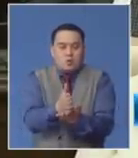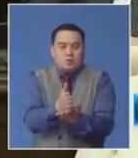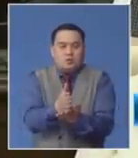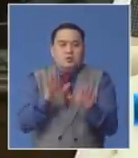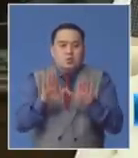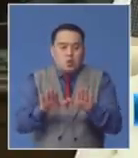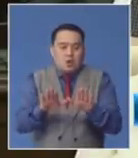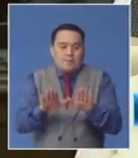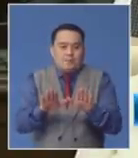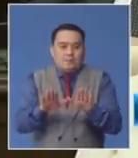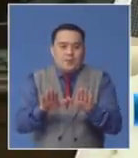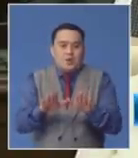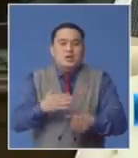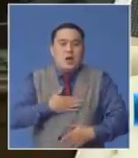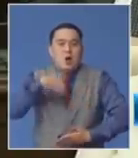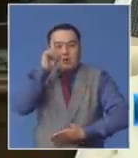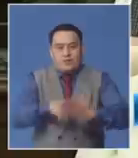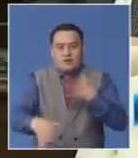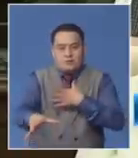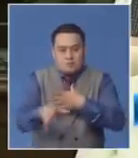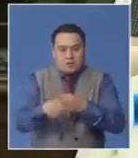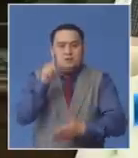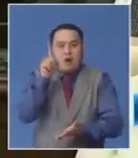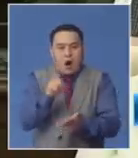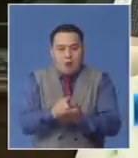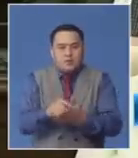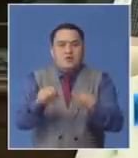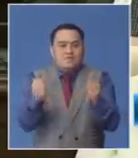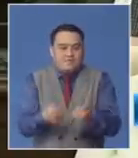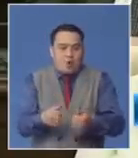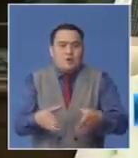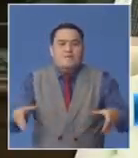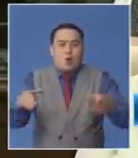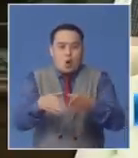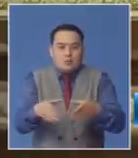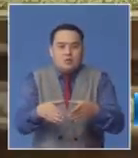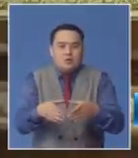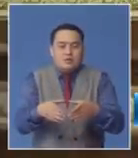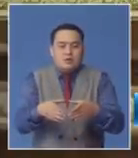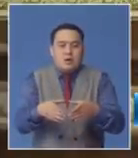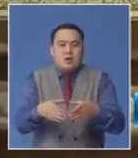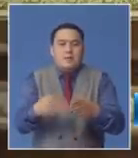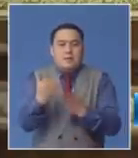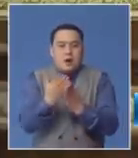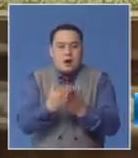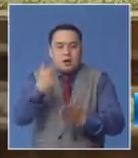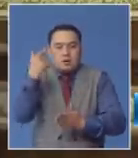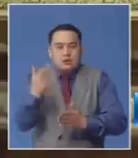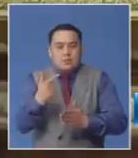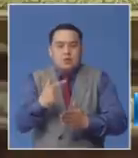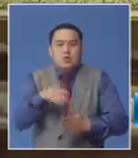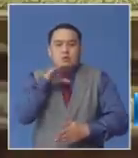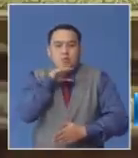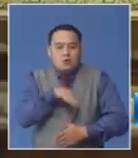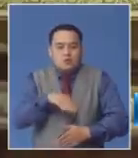я уверен что вместе мы обязательно сформируем реалистичную прагматичную казахстанскую